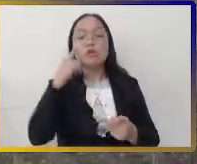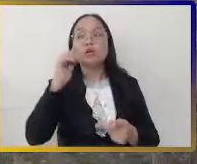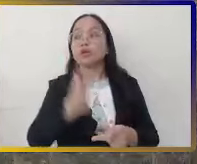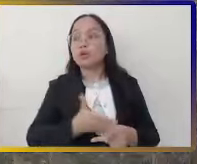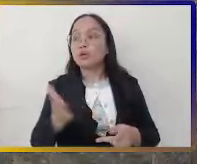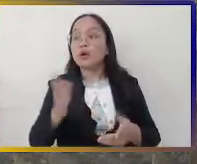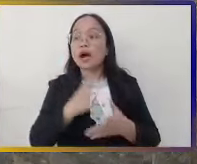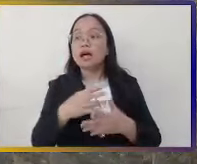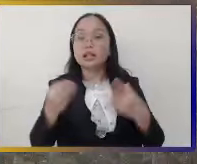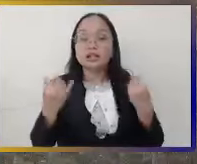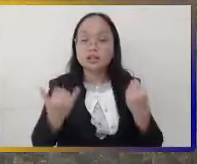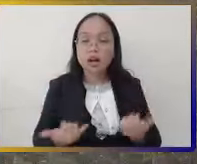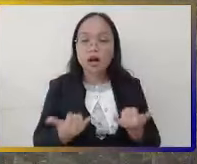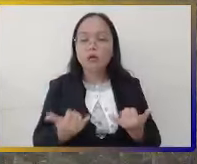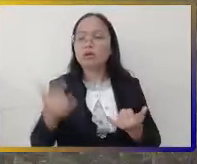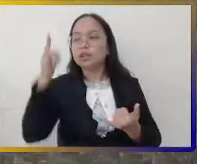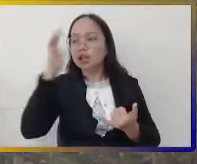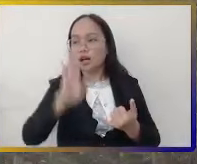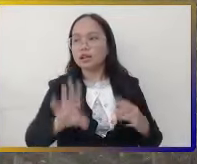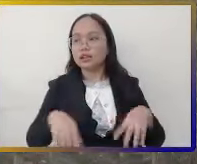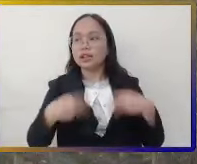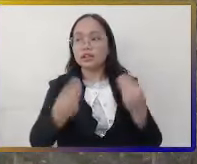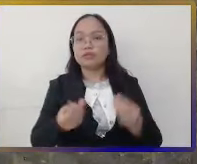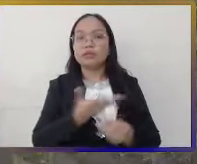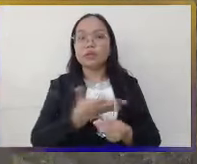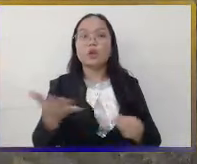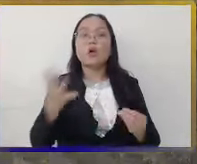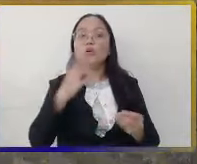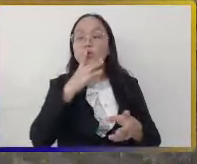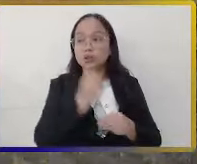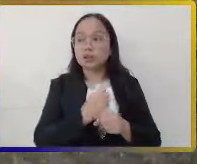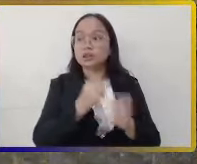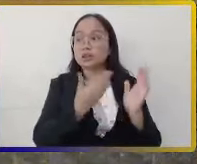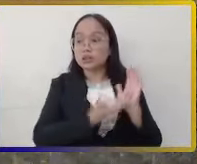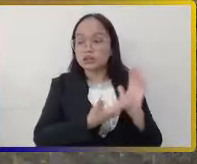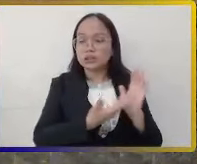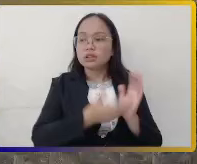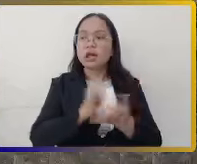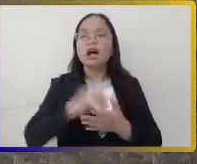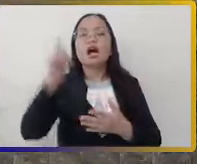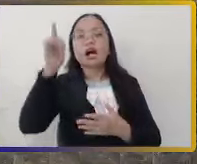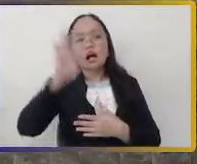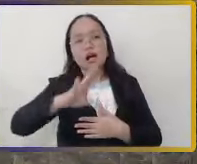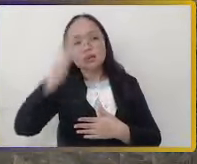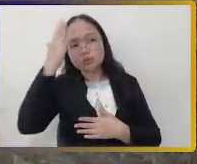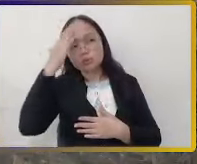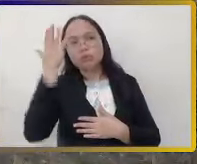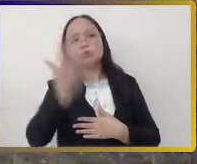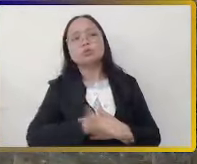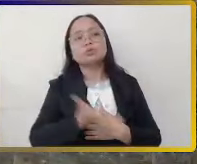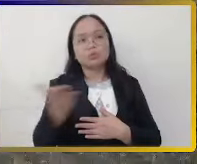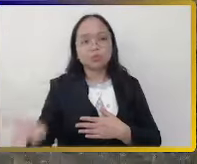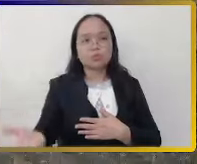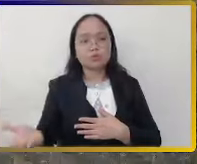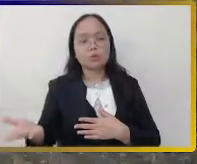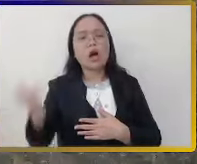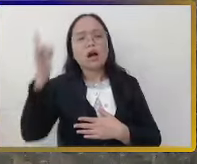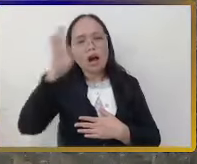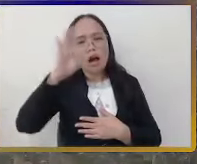And now, God is giving you the assurance that He knew you. Kilala ka